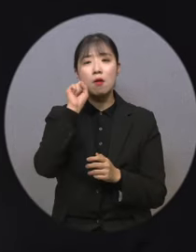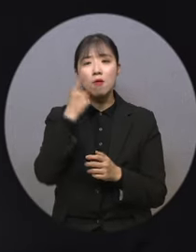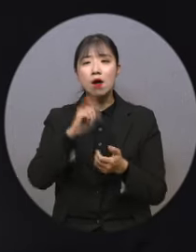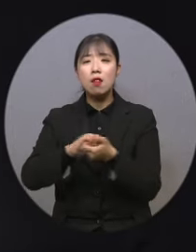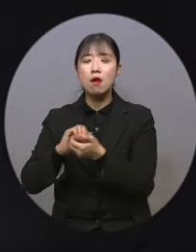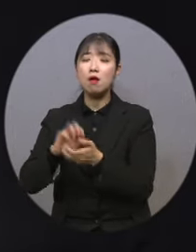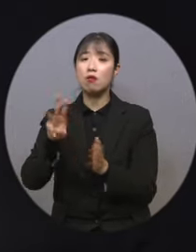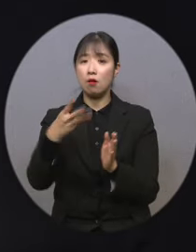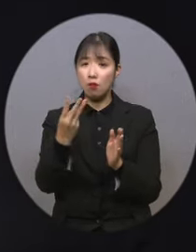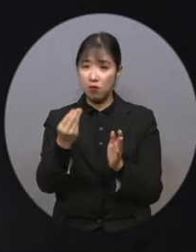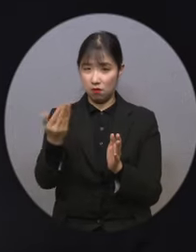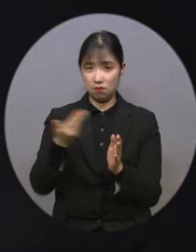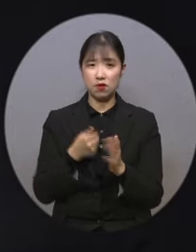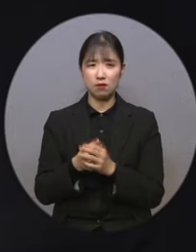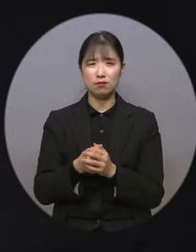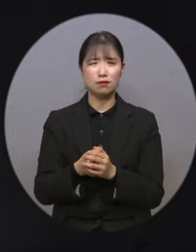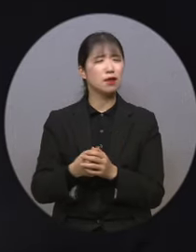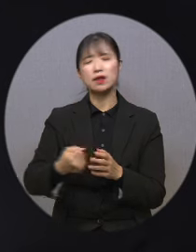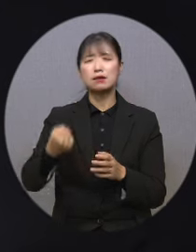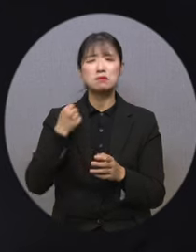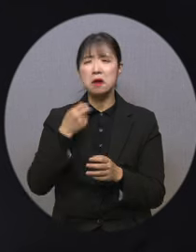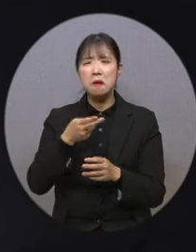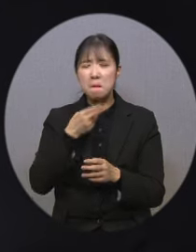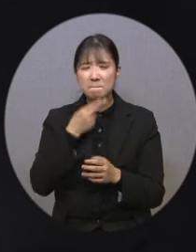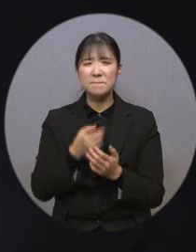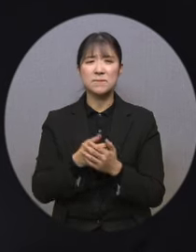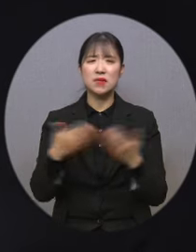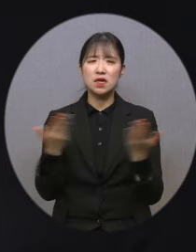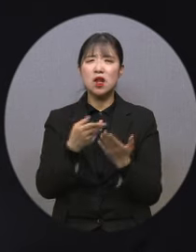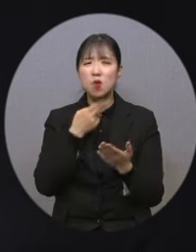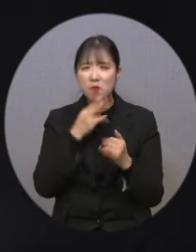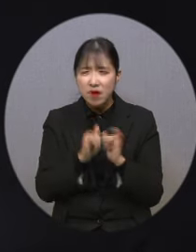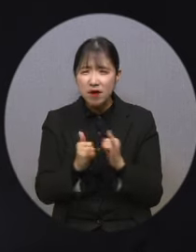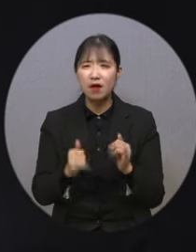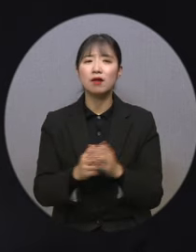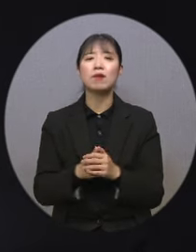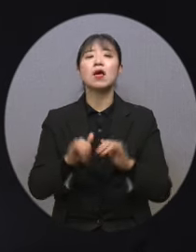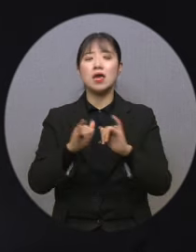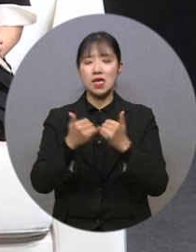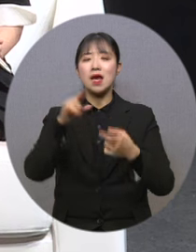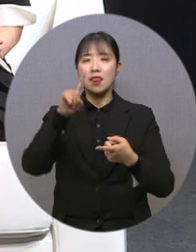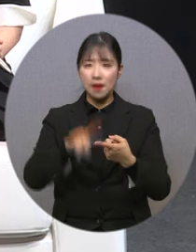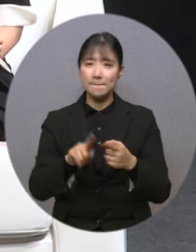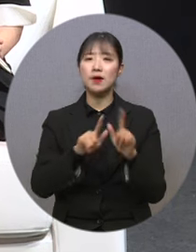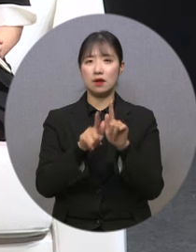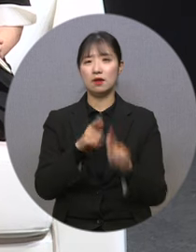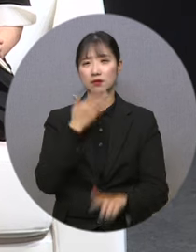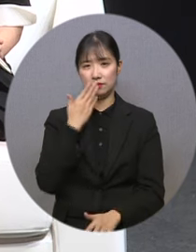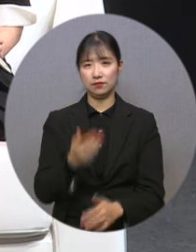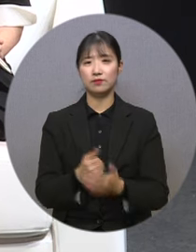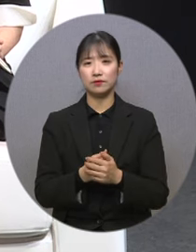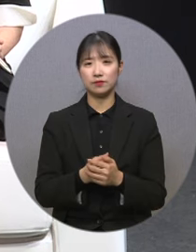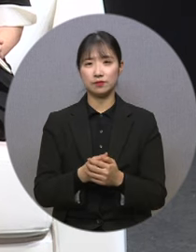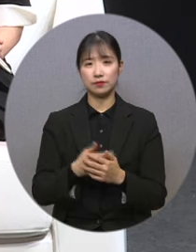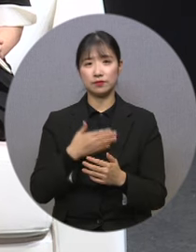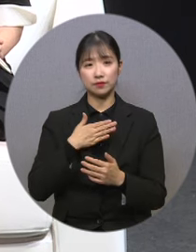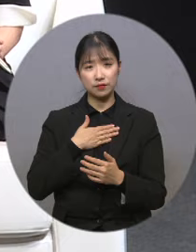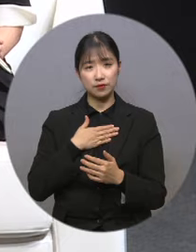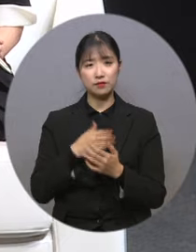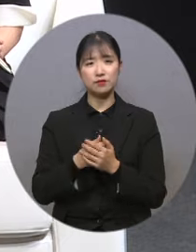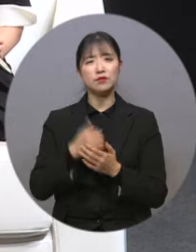돌자 내 아무리 능력없는 사람 직장이 없는 사람 인간 답게 살 수 있어 저보고 왜